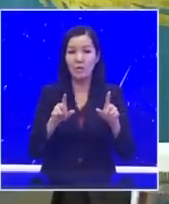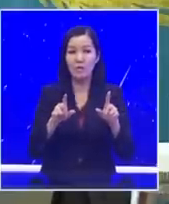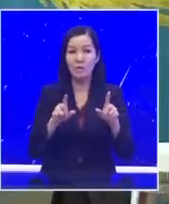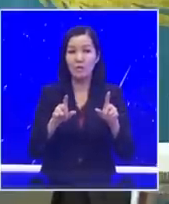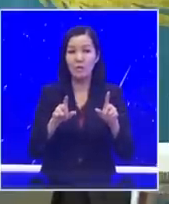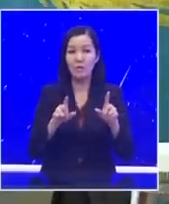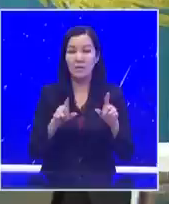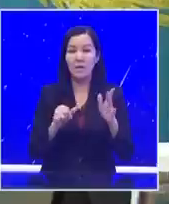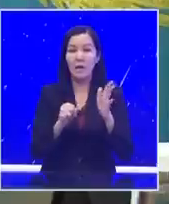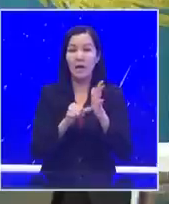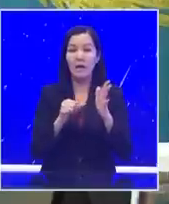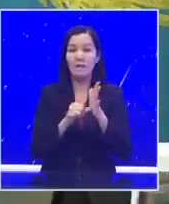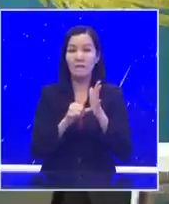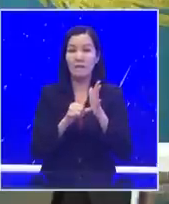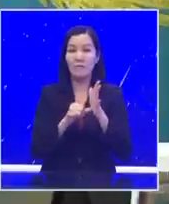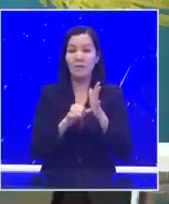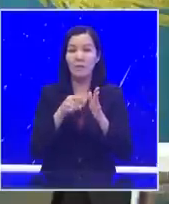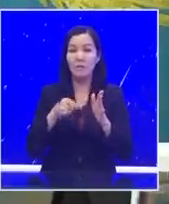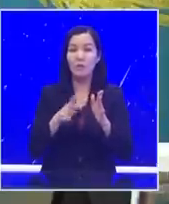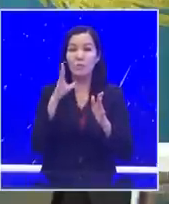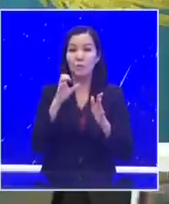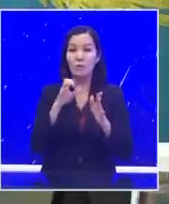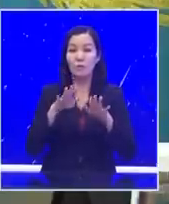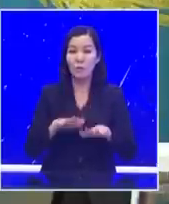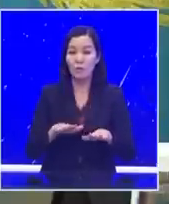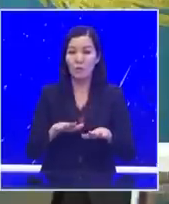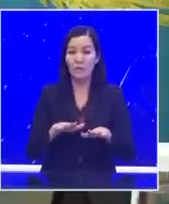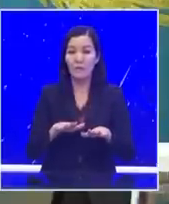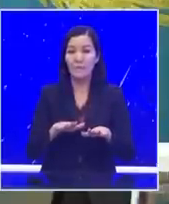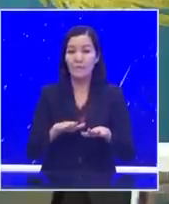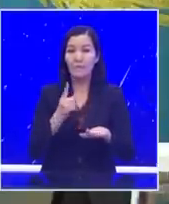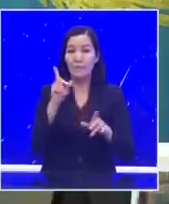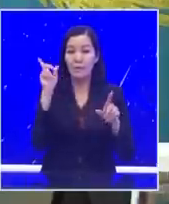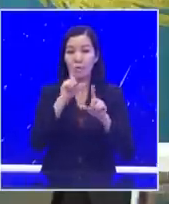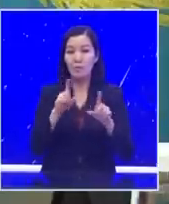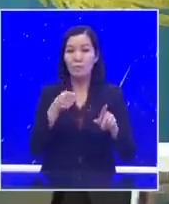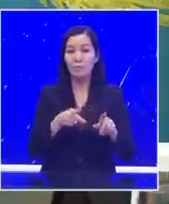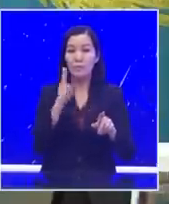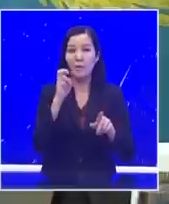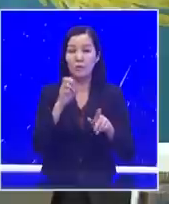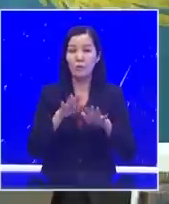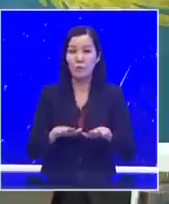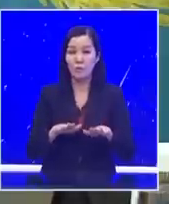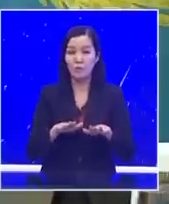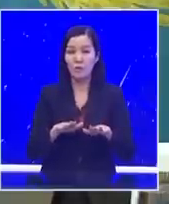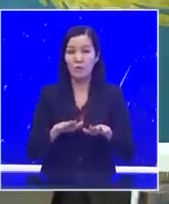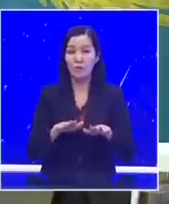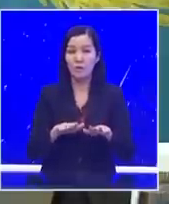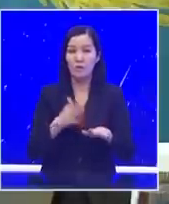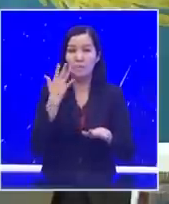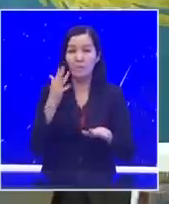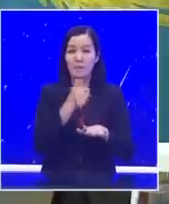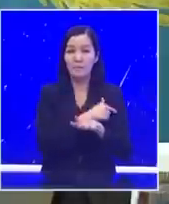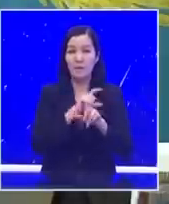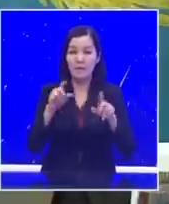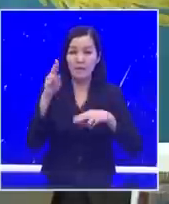вот, 6 из них по 1500 мест, вот, одна школа 1200 мест. Тогда 5